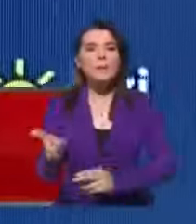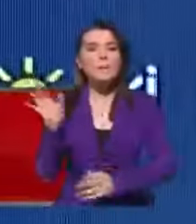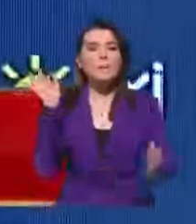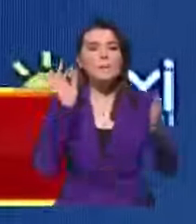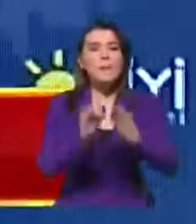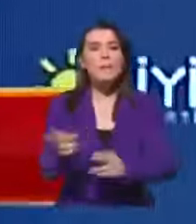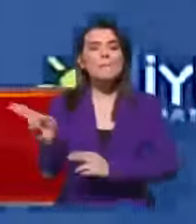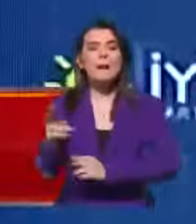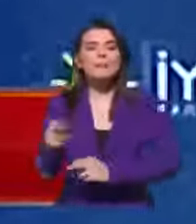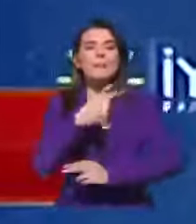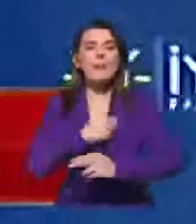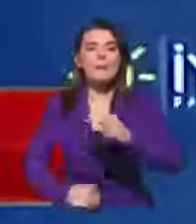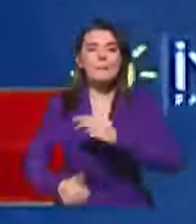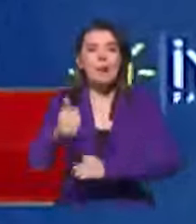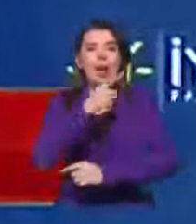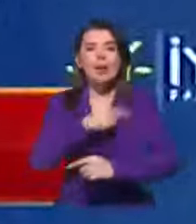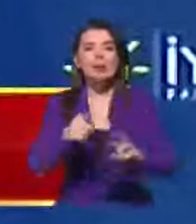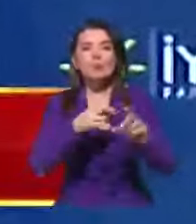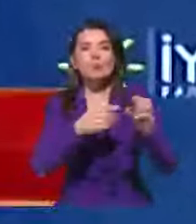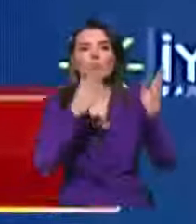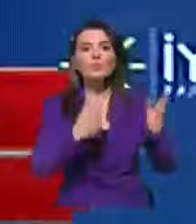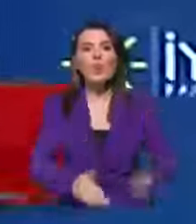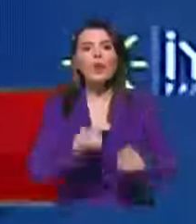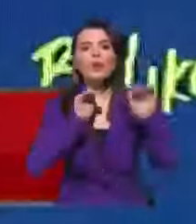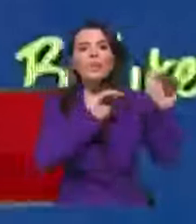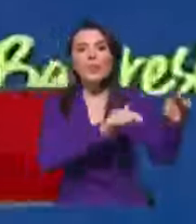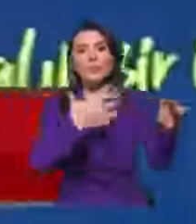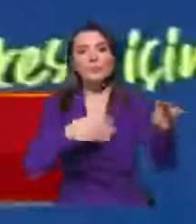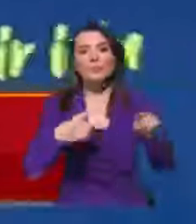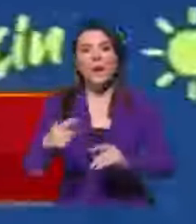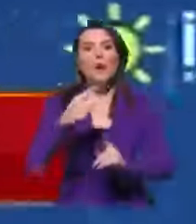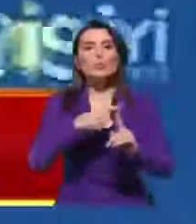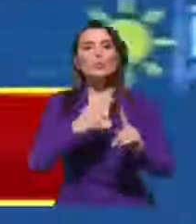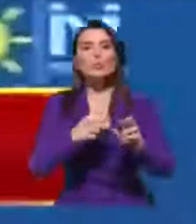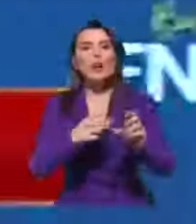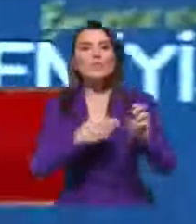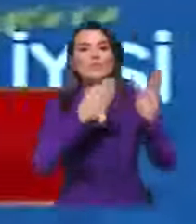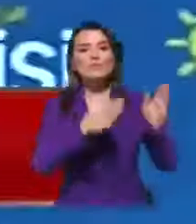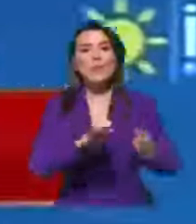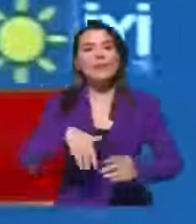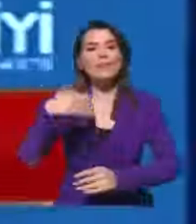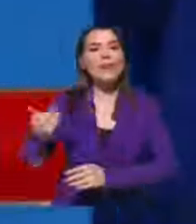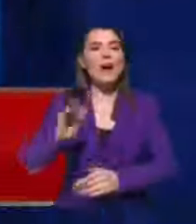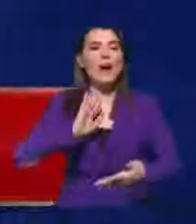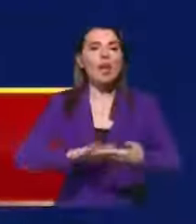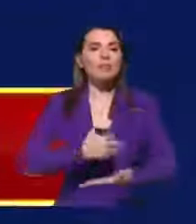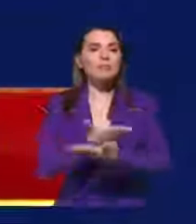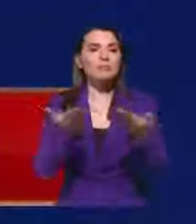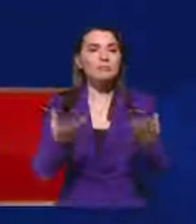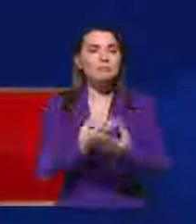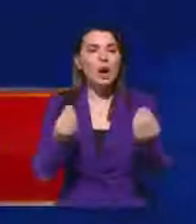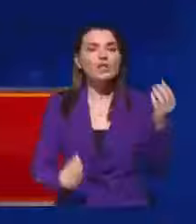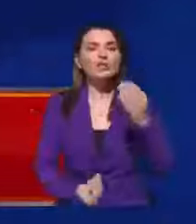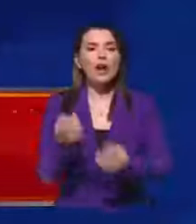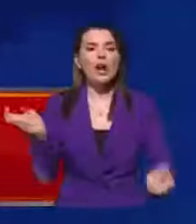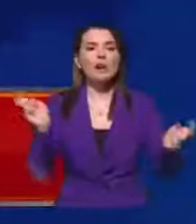Balıkesir'den Balıkesir Belediye Başkan Adayı Turhan Çömez'e destek istedi. Turhan Çömez ve diğer arkadaşlarımız